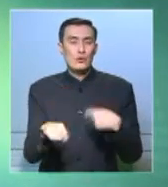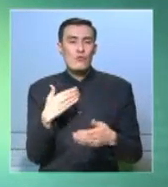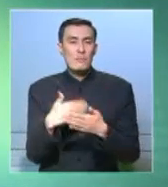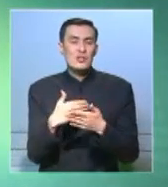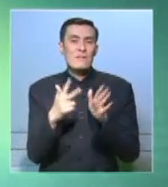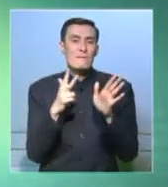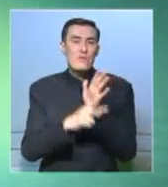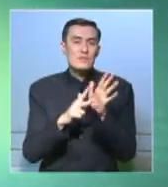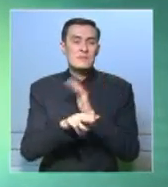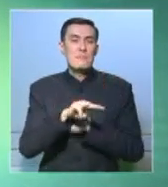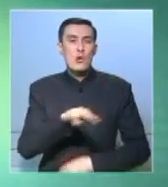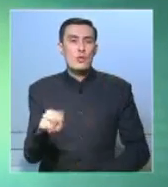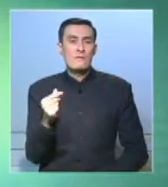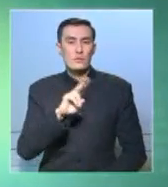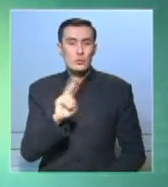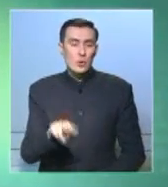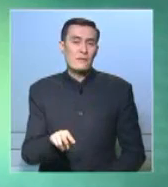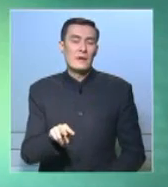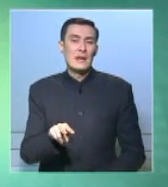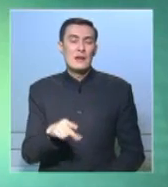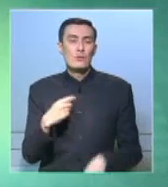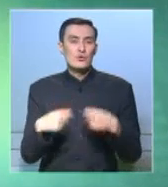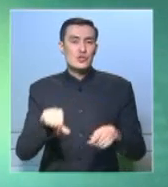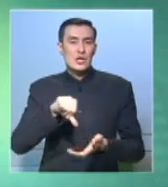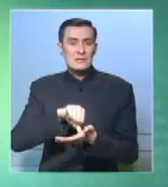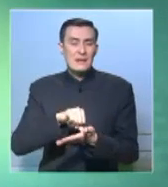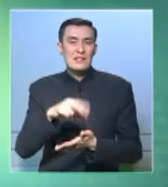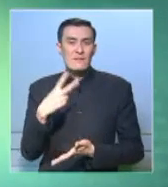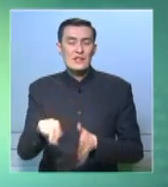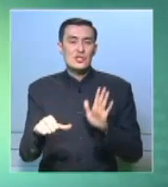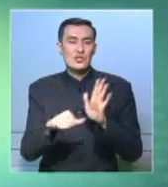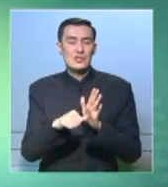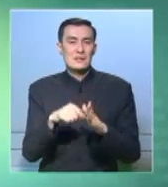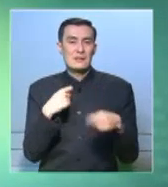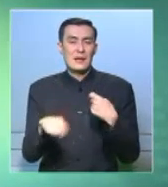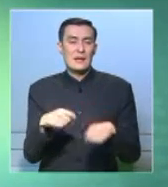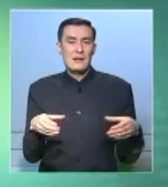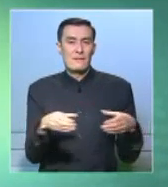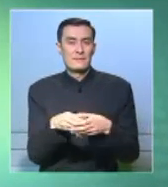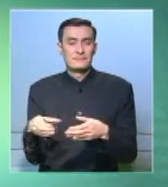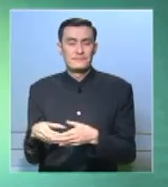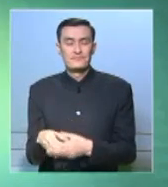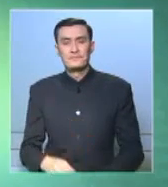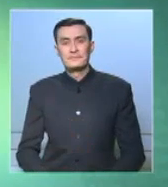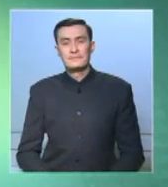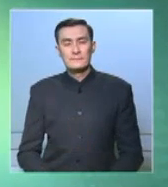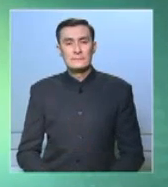почти 80 миллионов долларов. В сессии приняли участие 26 трейдеров.